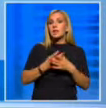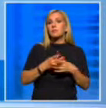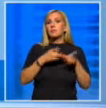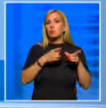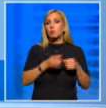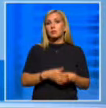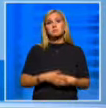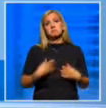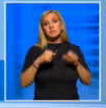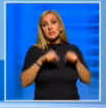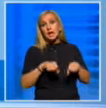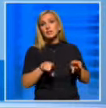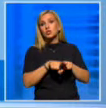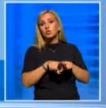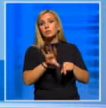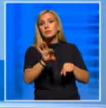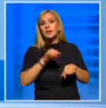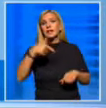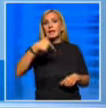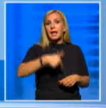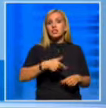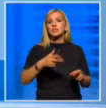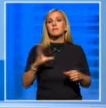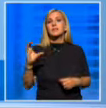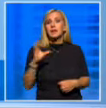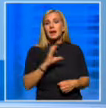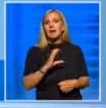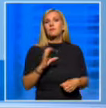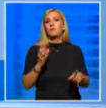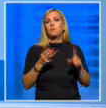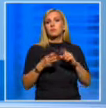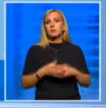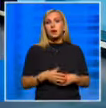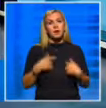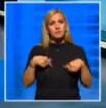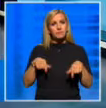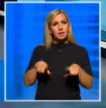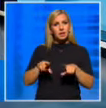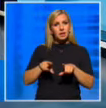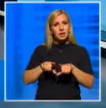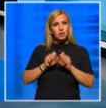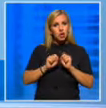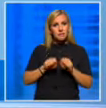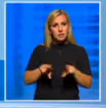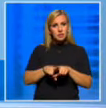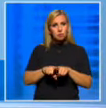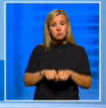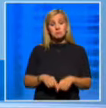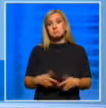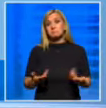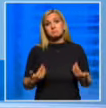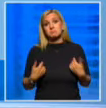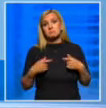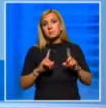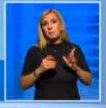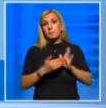същите, които избраха Гешев, които след това избраха Сарафов за изпълняващ функциите. Този очаквате още от същото, така? Аз нямам основание да очаквам